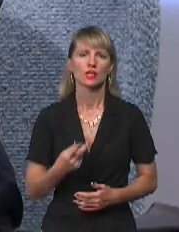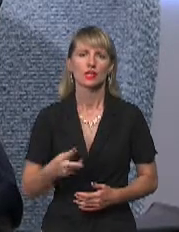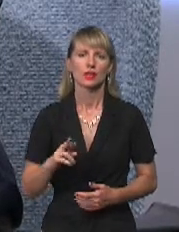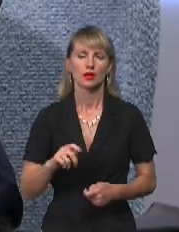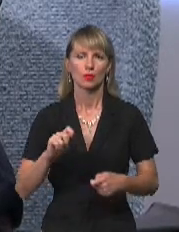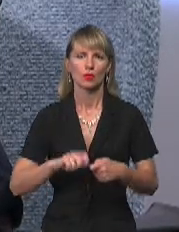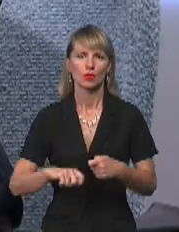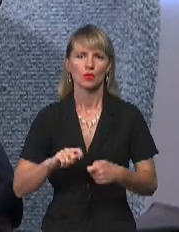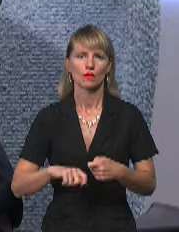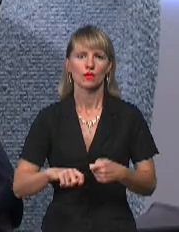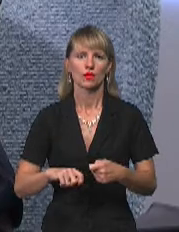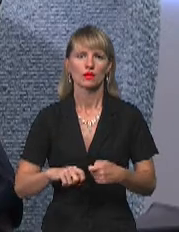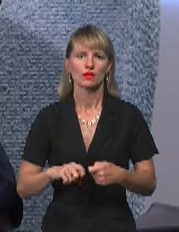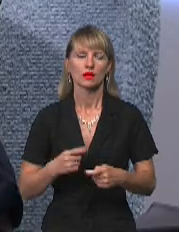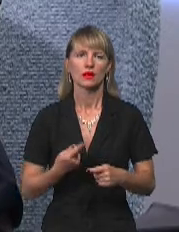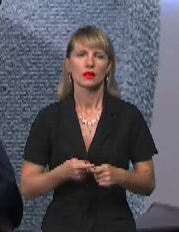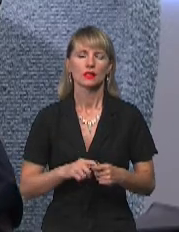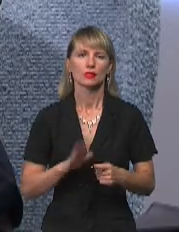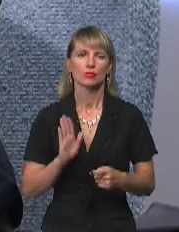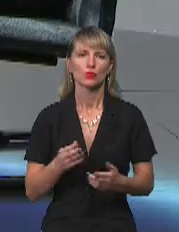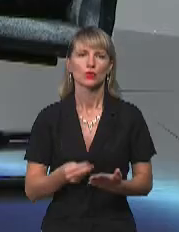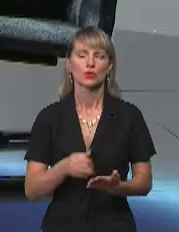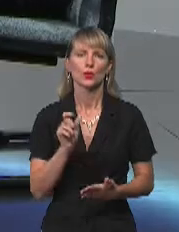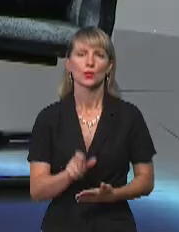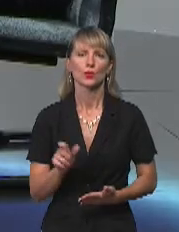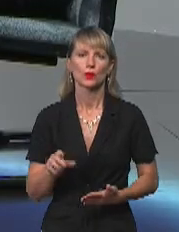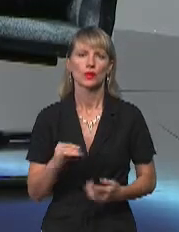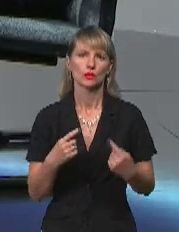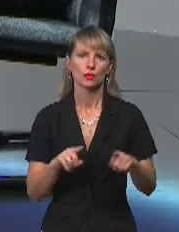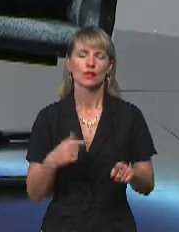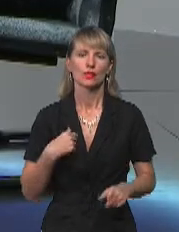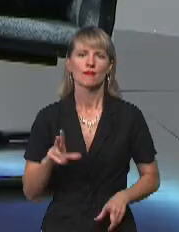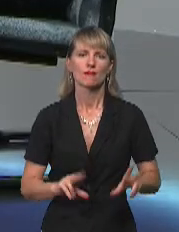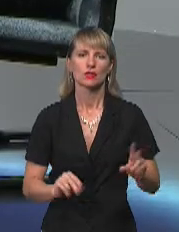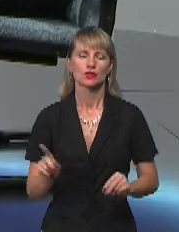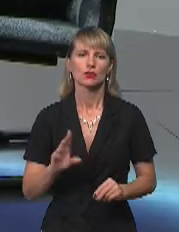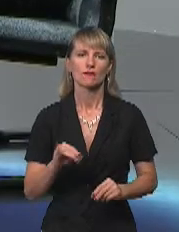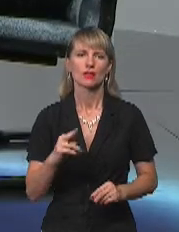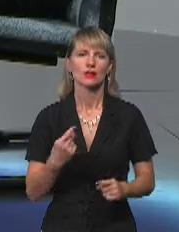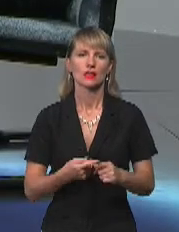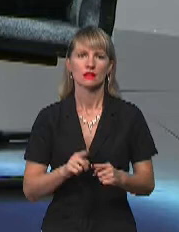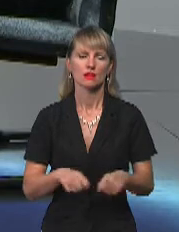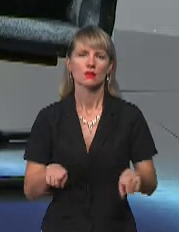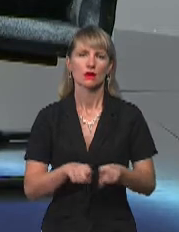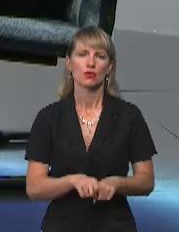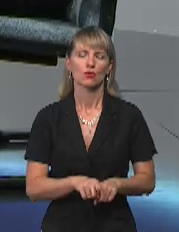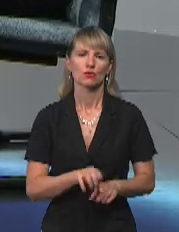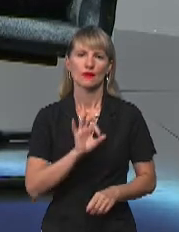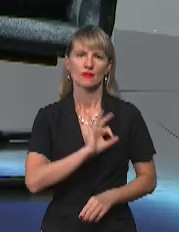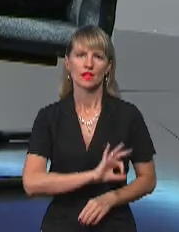ефективного патрулювання міста? Ну, це будуть оцінювати і люди, і всі інші. Ну, я вважаю, що від цього також ефективність і